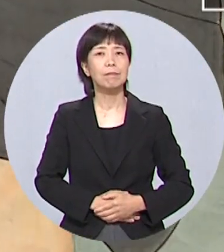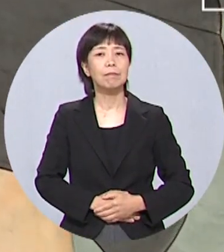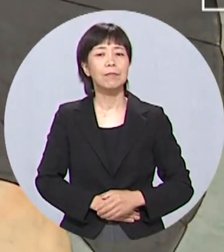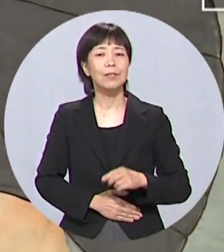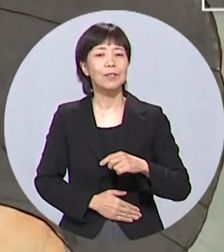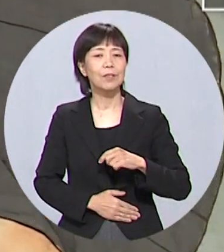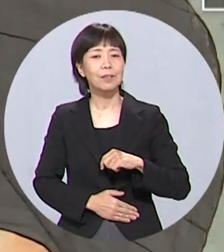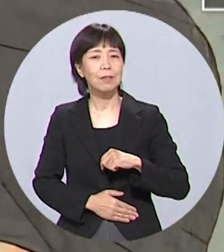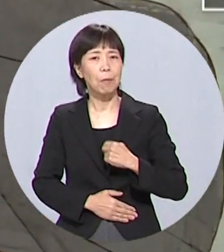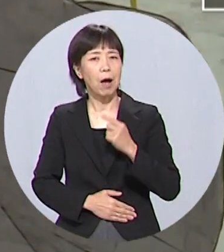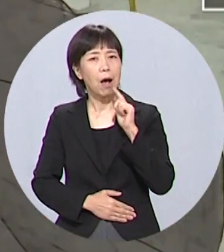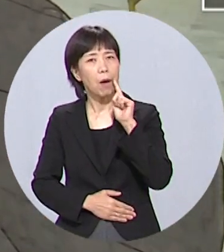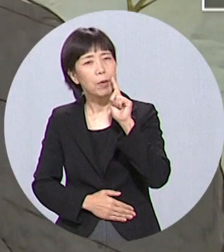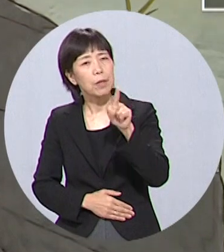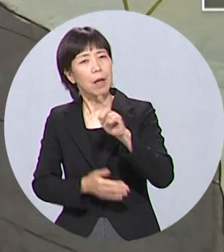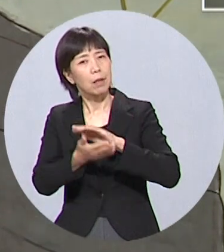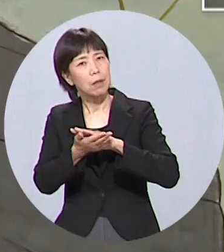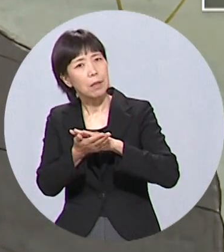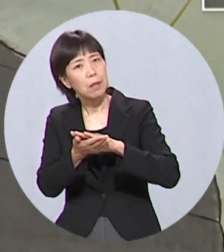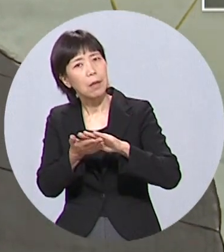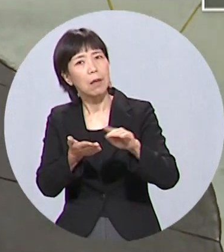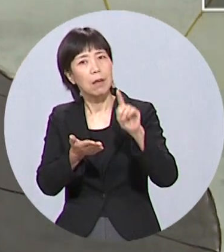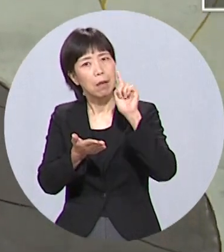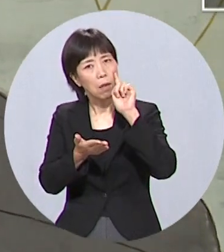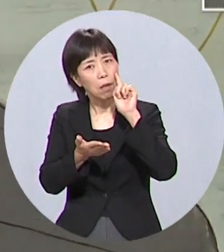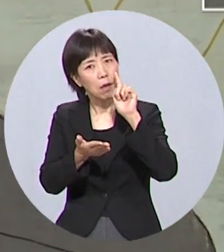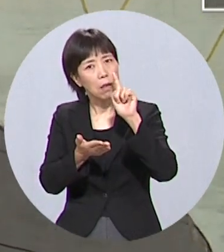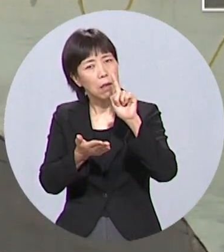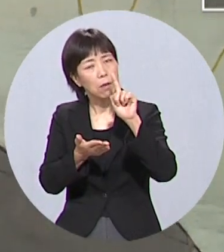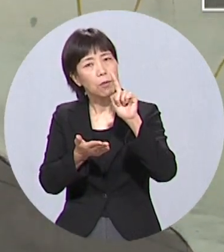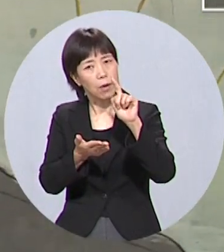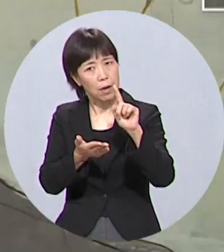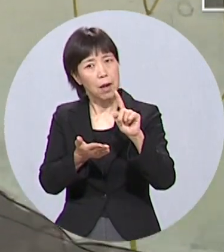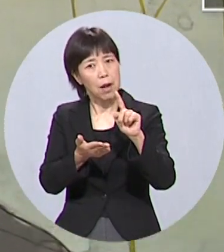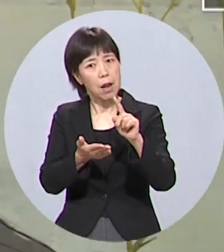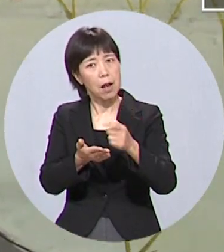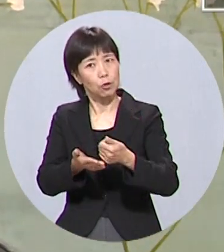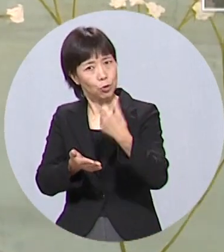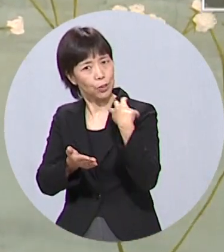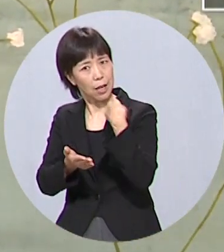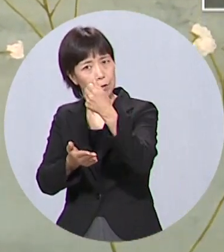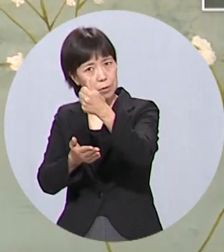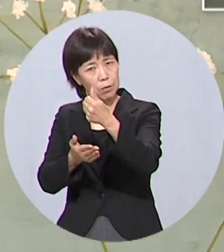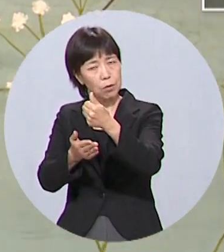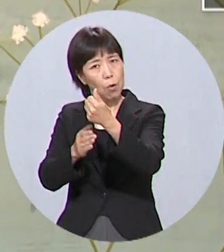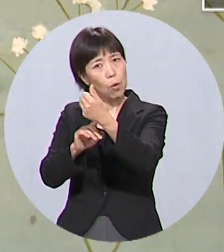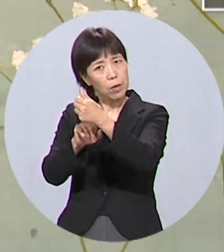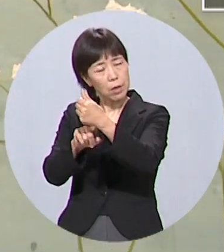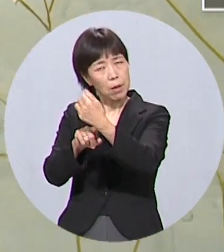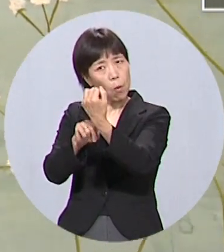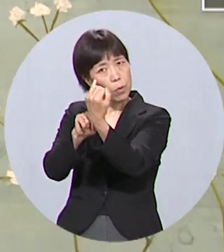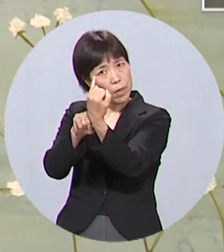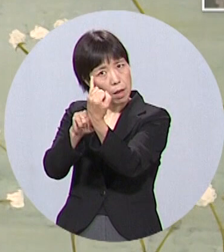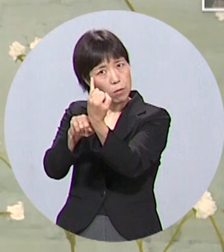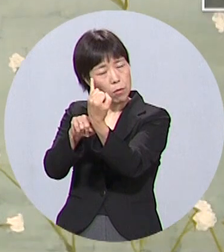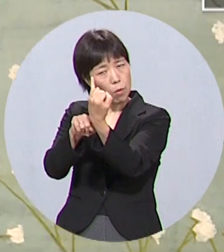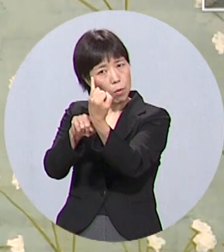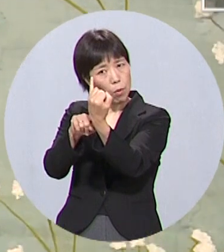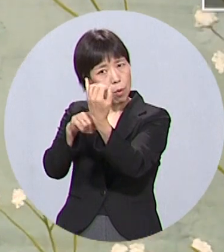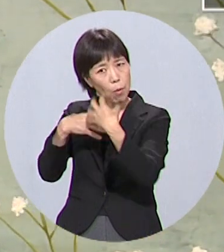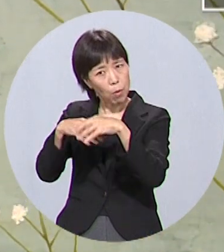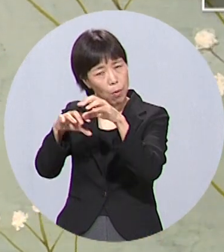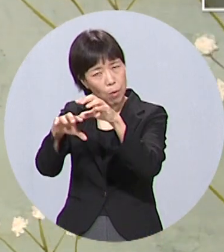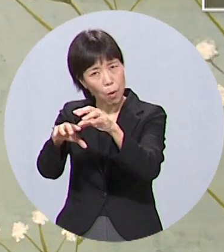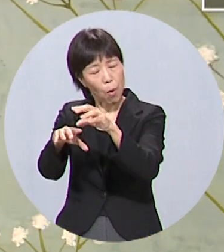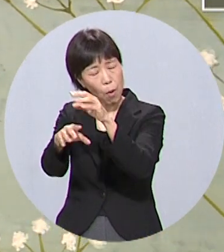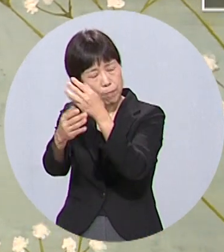自分が綺麗だなって思うものとかことを主役の女の子と被っているレースをメインに綺麗に構